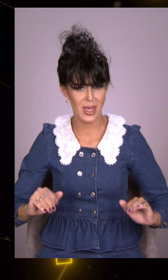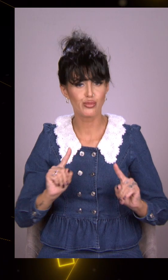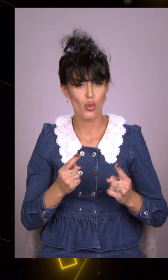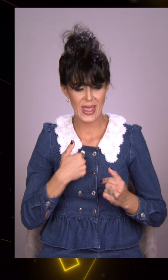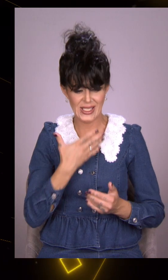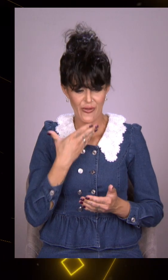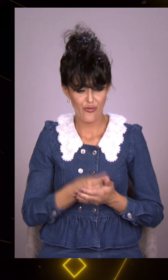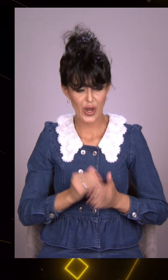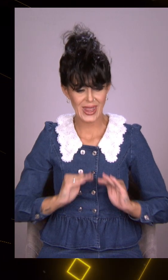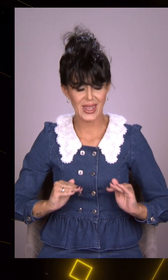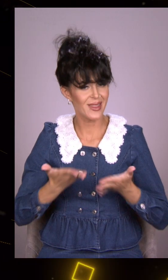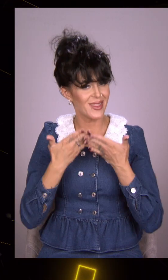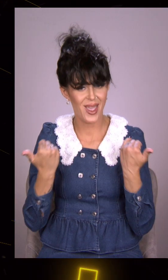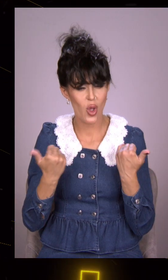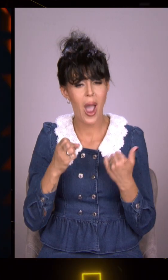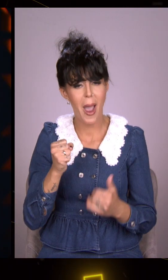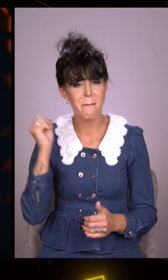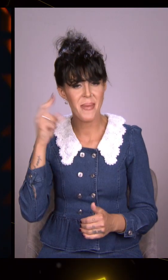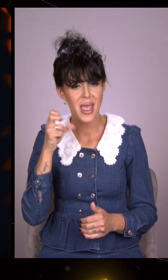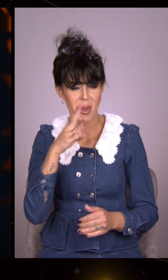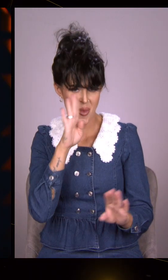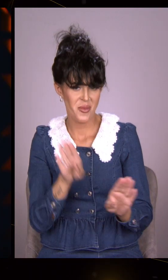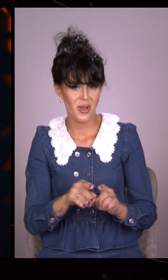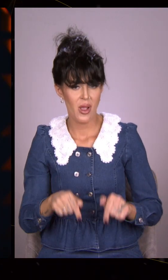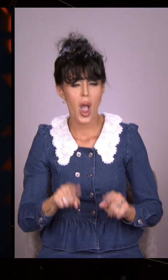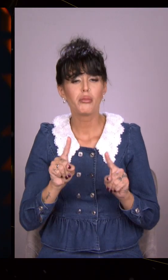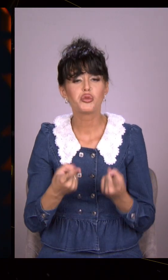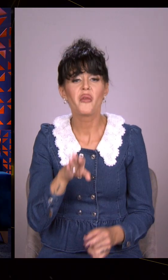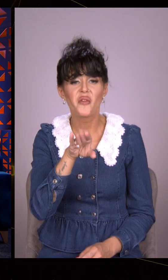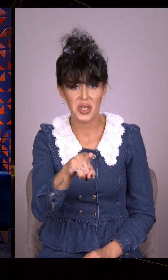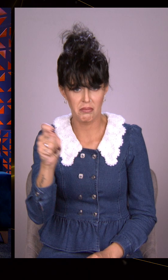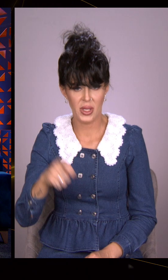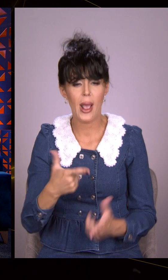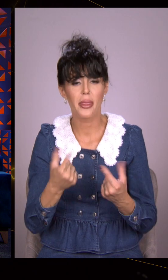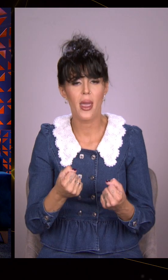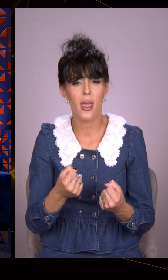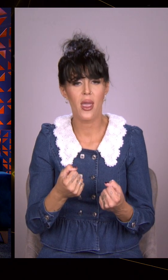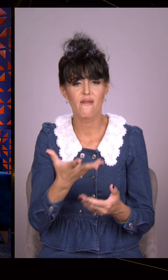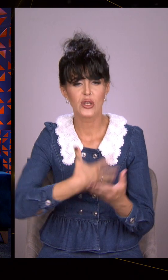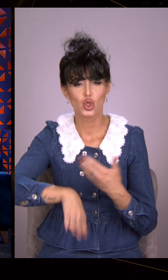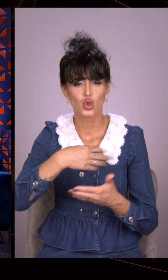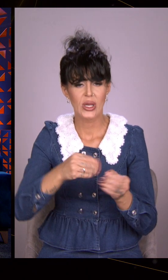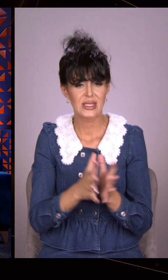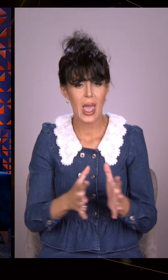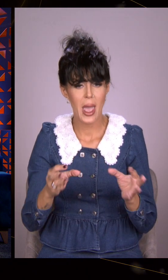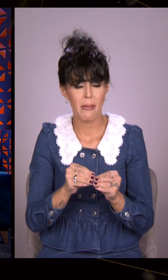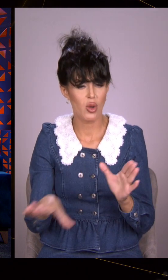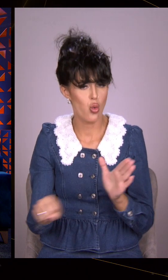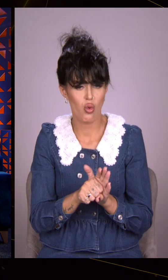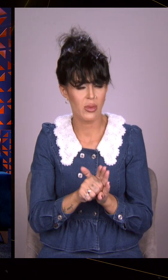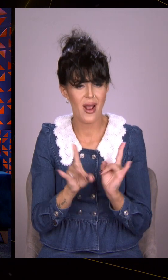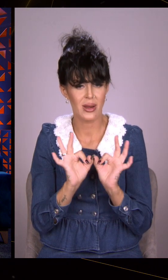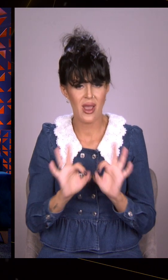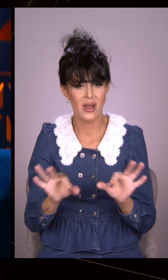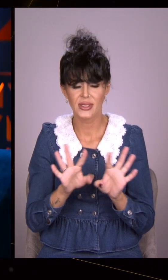мене це були мої діти. А чому саме ви сьогодні приїхали розказати про них? Тому що вся сім'я загинула, нема кому розказати.